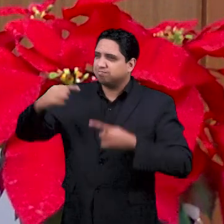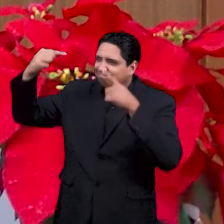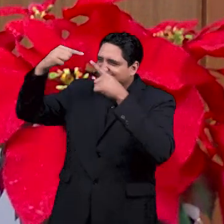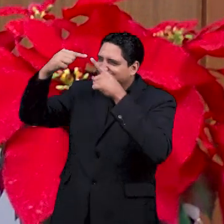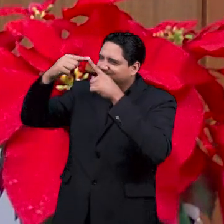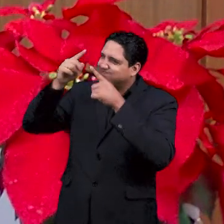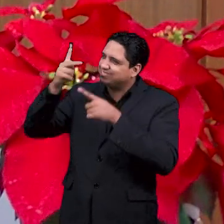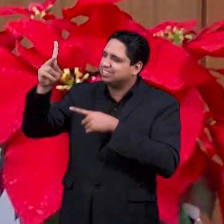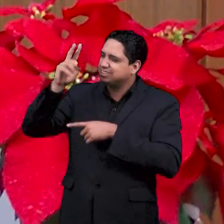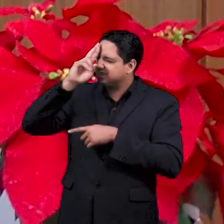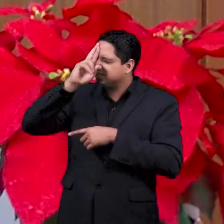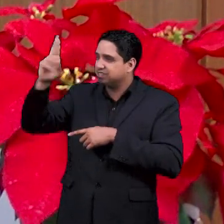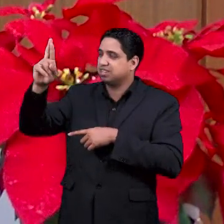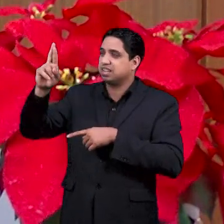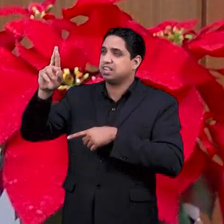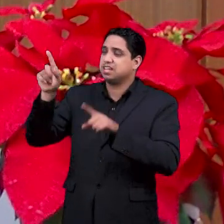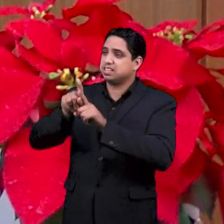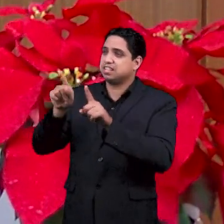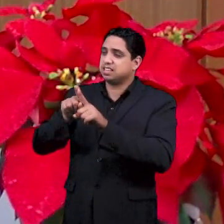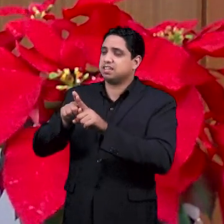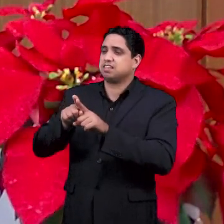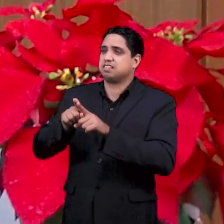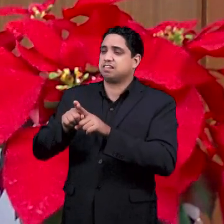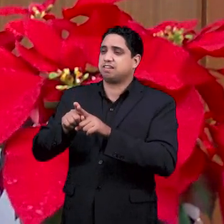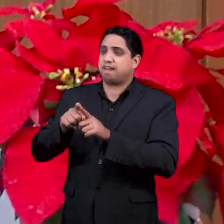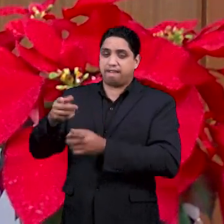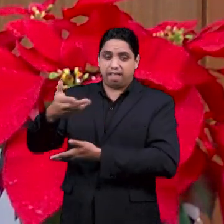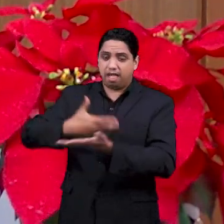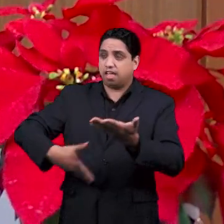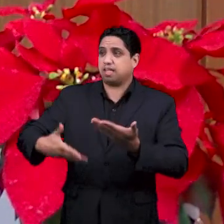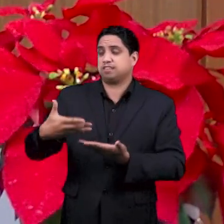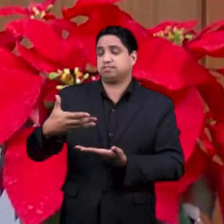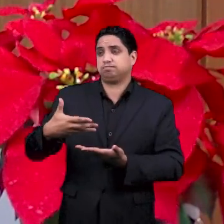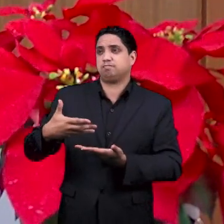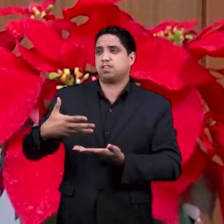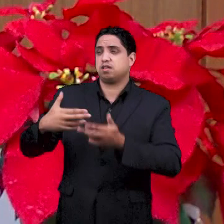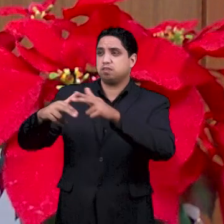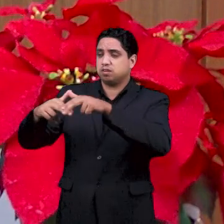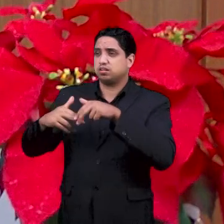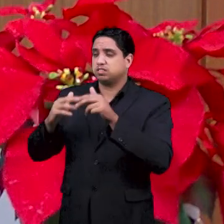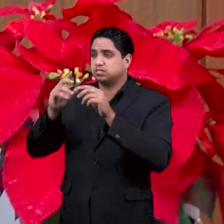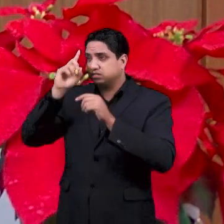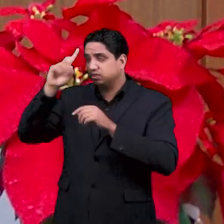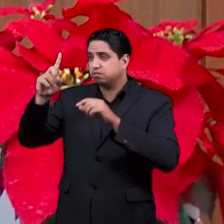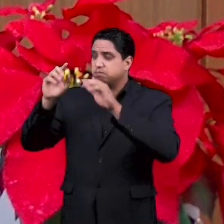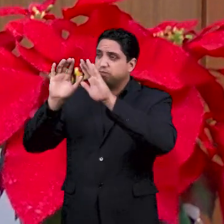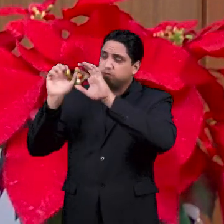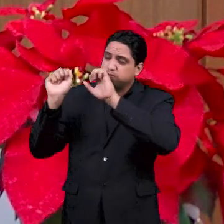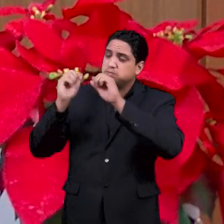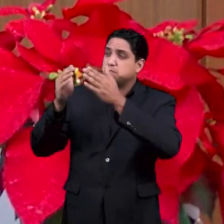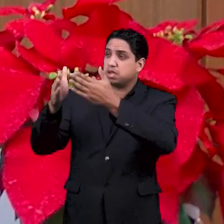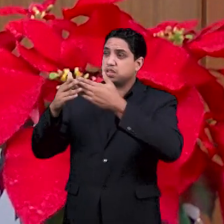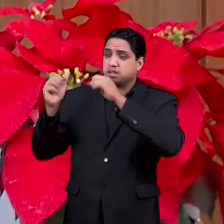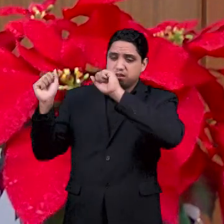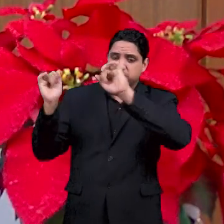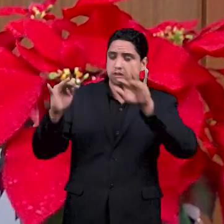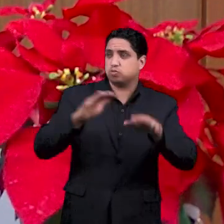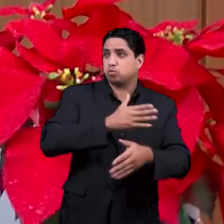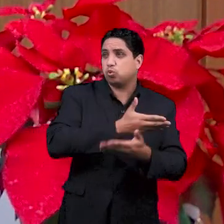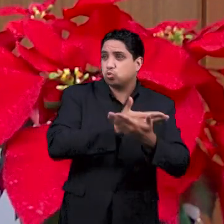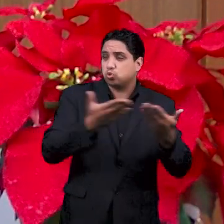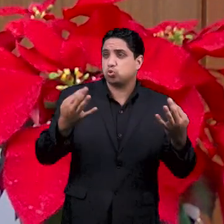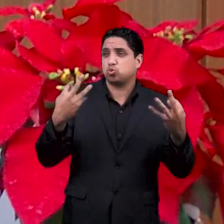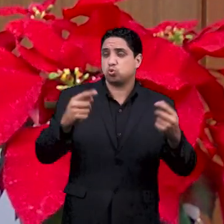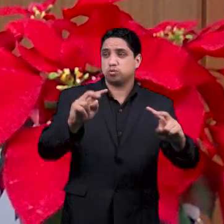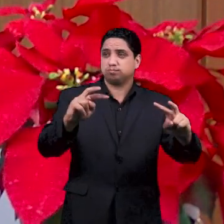общении находятся, которые связаны с тобой, со своими братьями и сестрами. Таким образом, мы просим, Господь, благословения